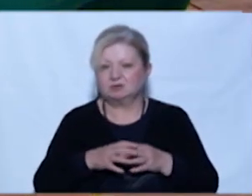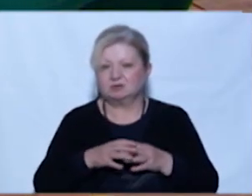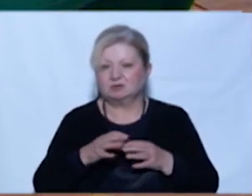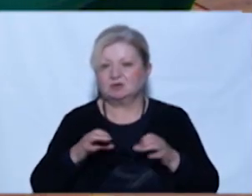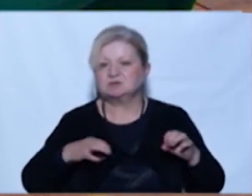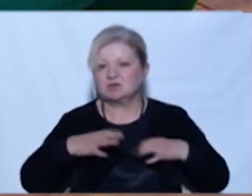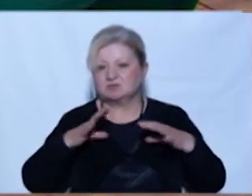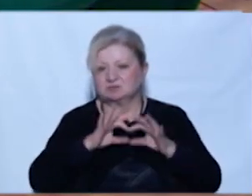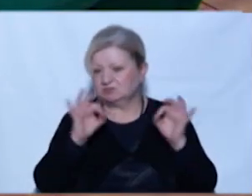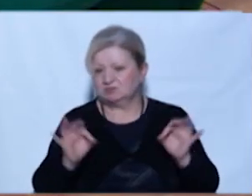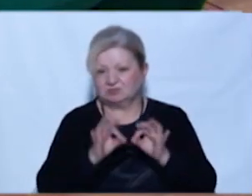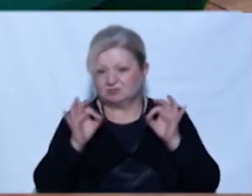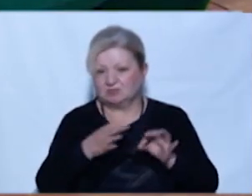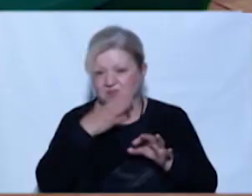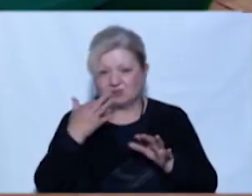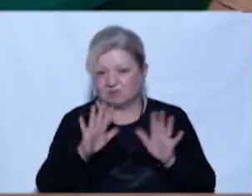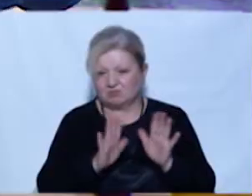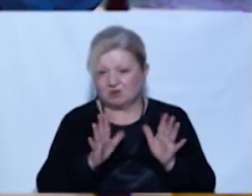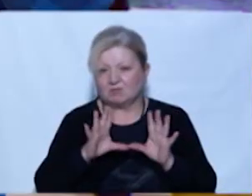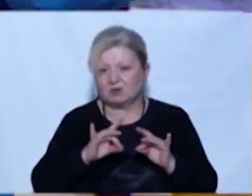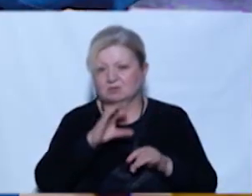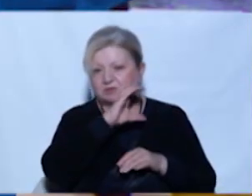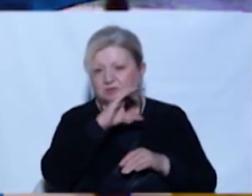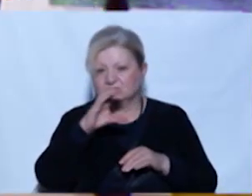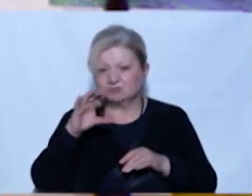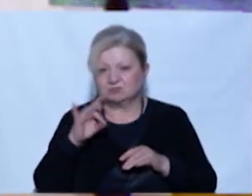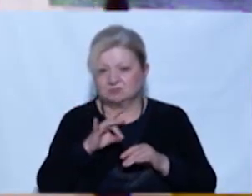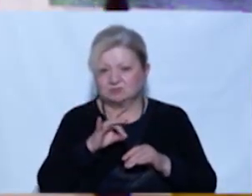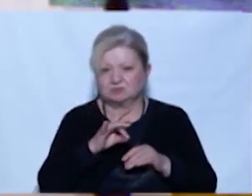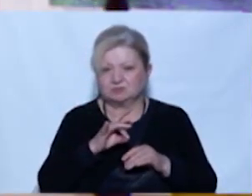საზეიმო ბევრი არაფერი ჰქონდა, მაგრამ საბჭოთა წყობილება თავის